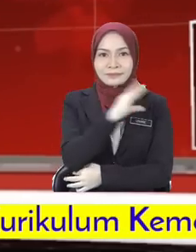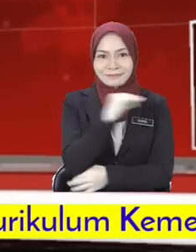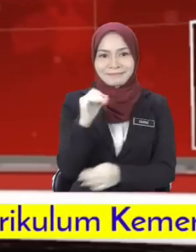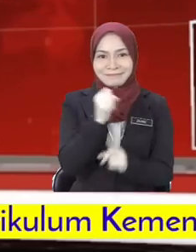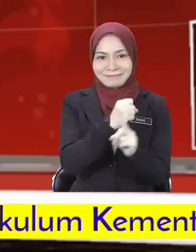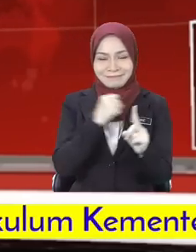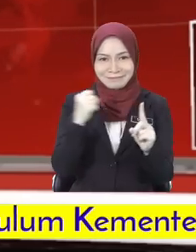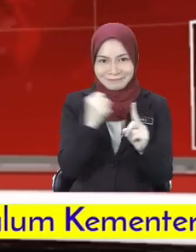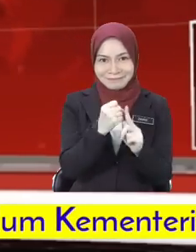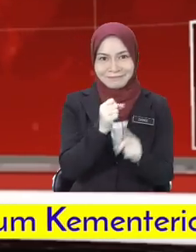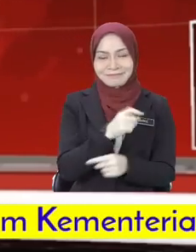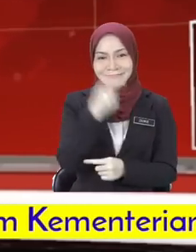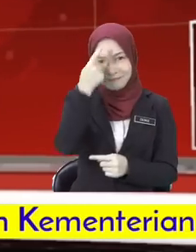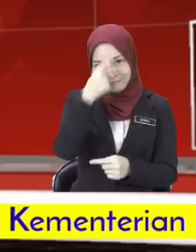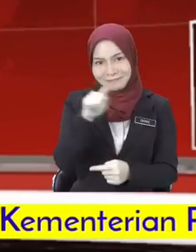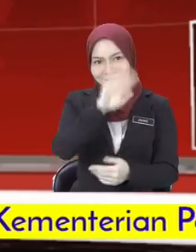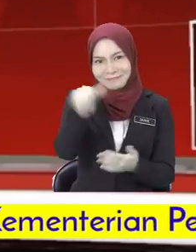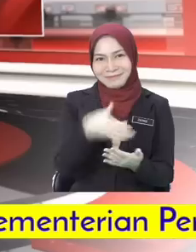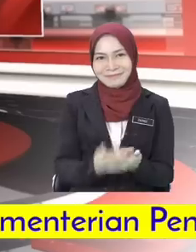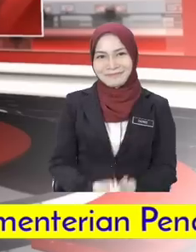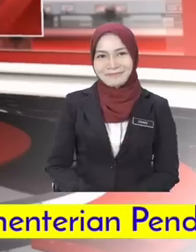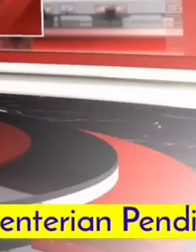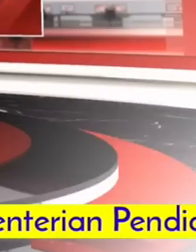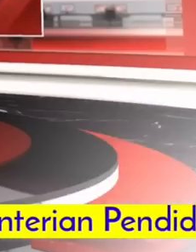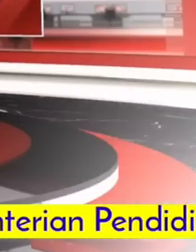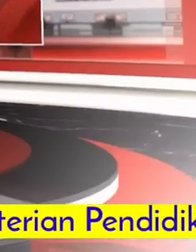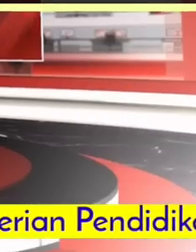seluruh masyarakat kita persilahkan